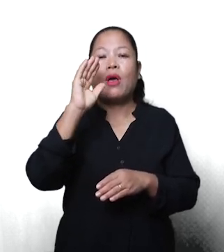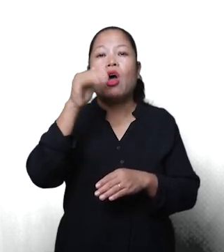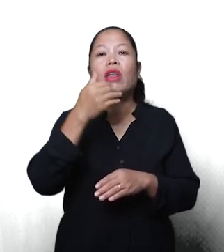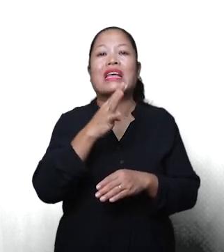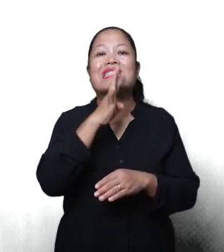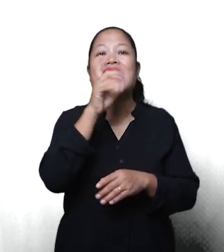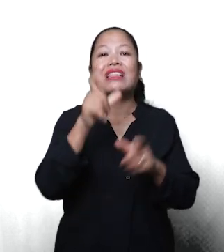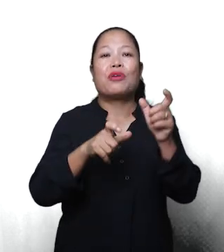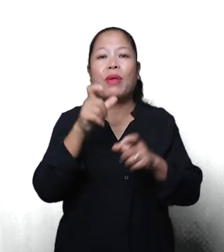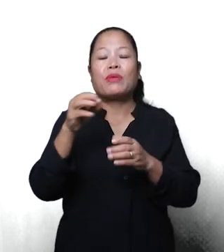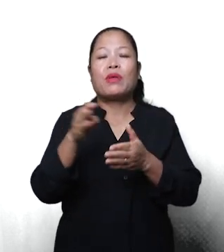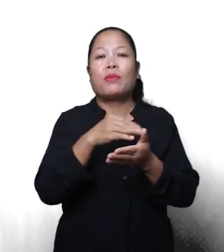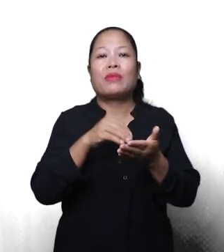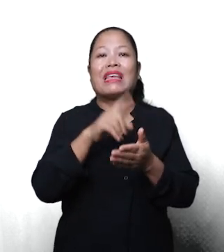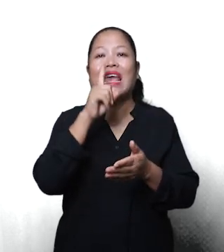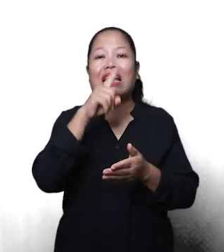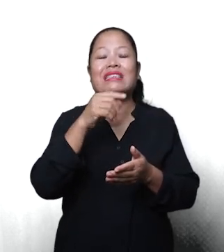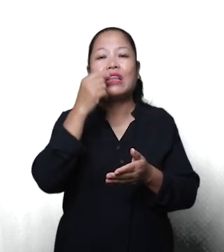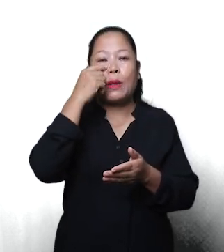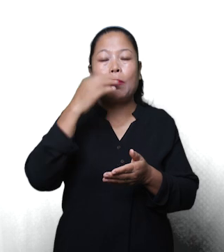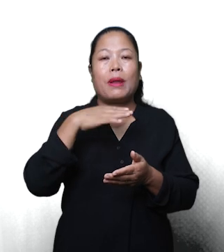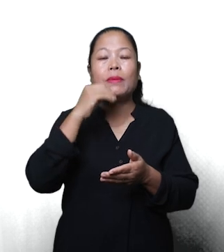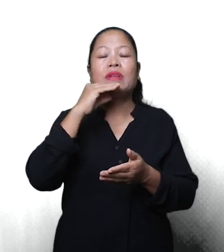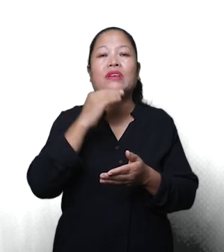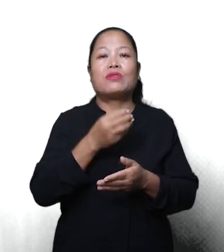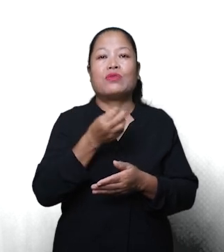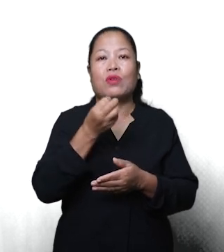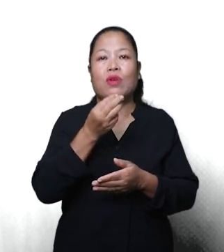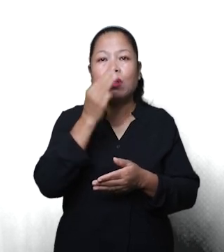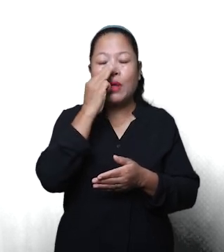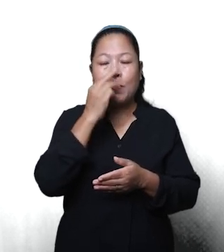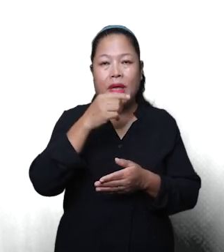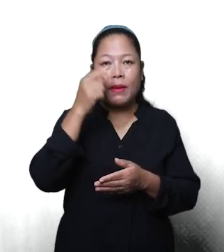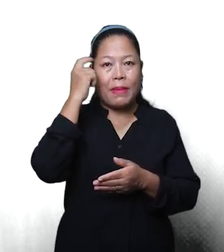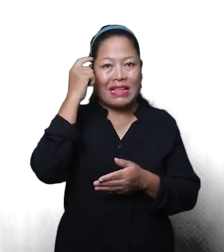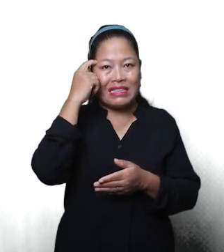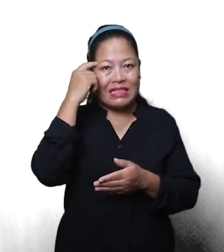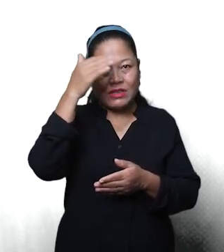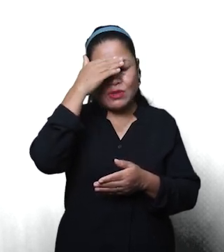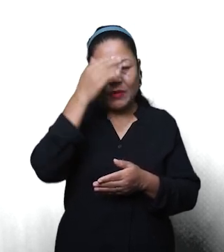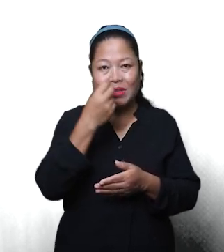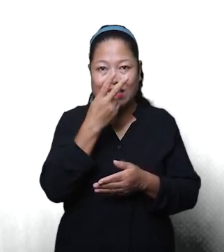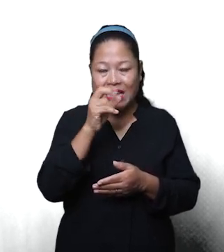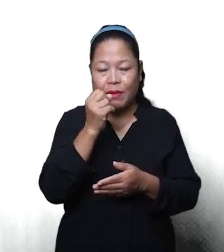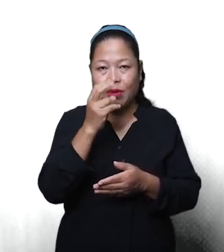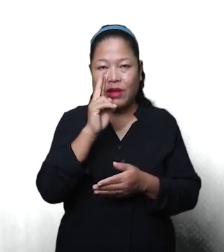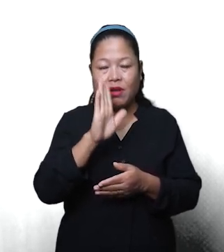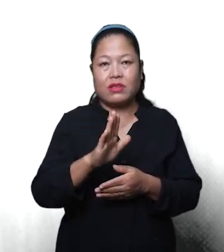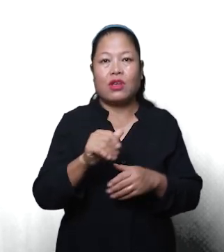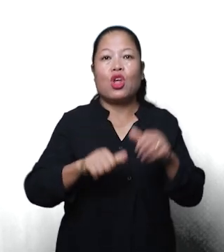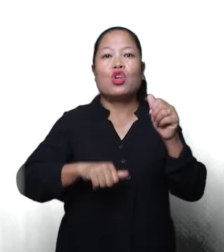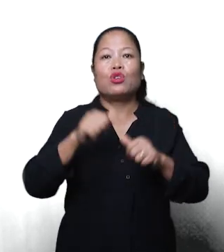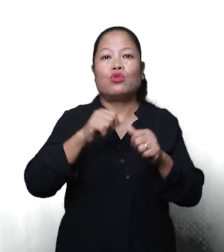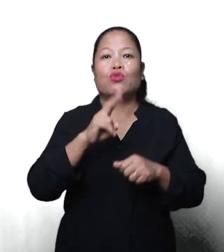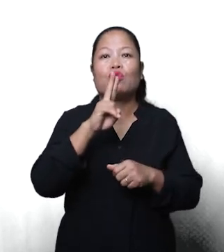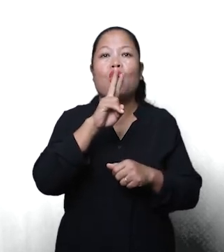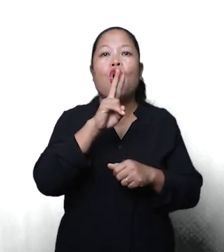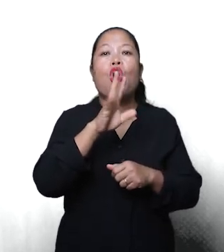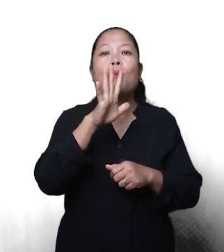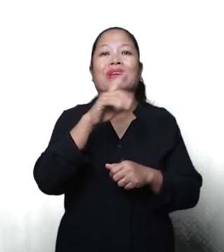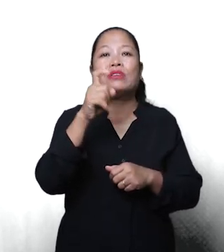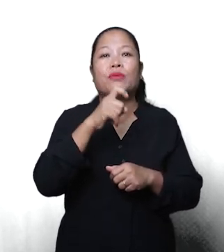हरेक 4 जना मध्ये 1 जना बालबालिका वा किशोर किशोरीमा मानसिक स्वास्थ्य समस्या देखा पर्ने गर्छ,